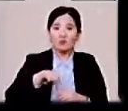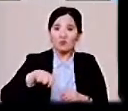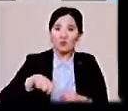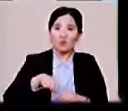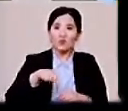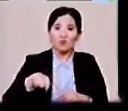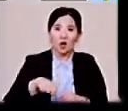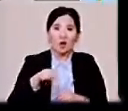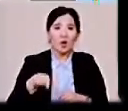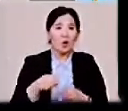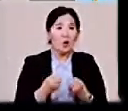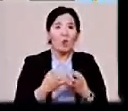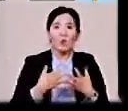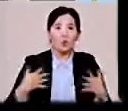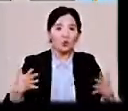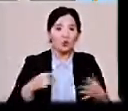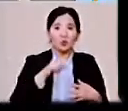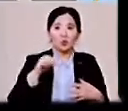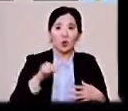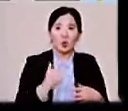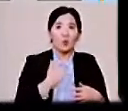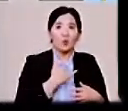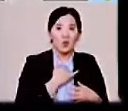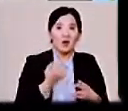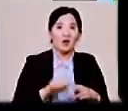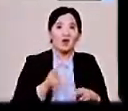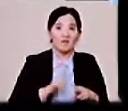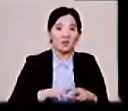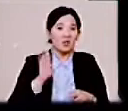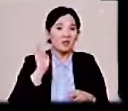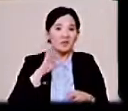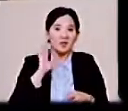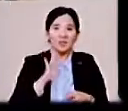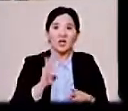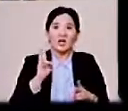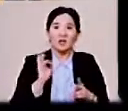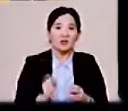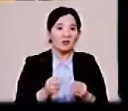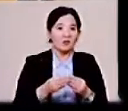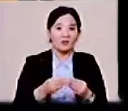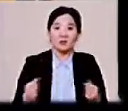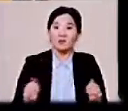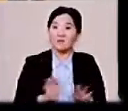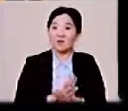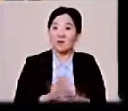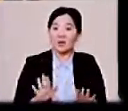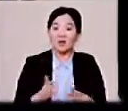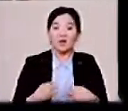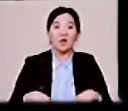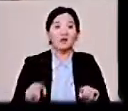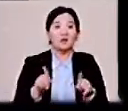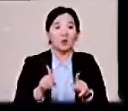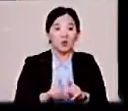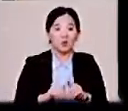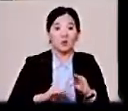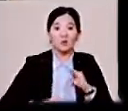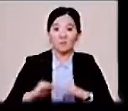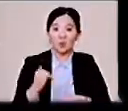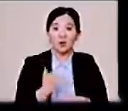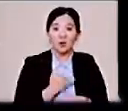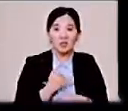ребят, больше соль у меня в данной воде не растворяется. Такой раствор у